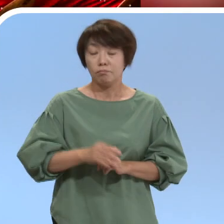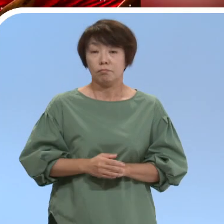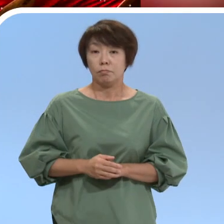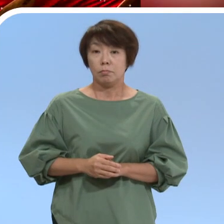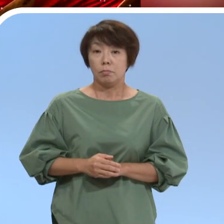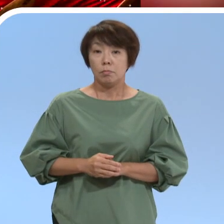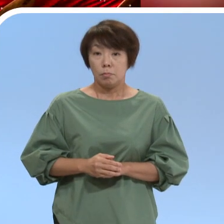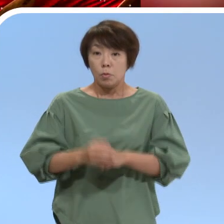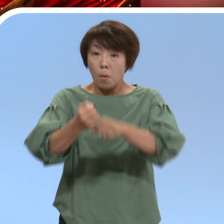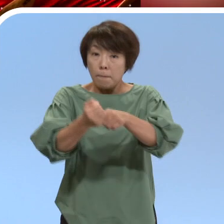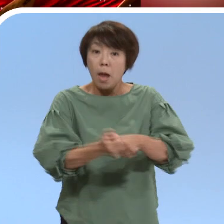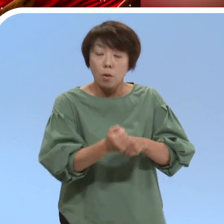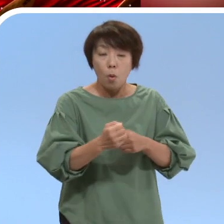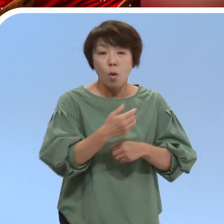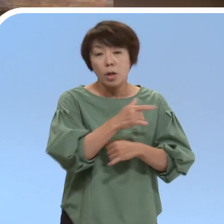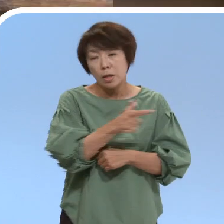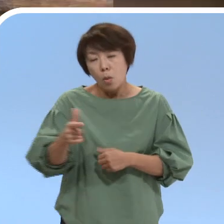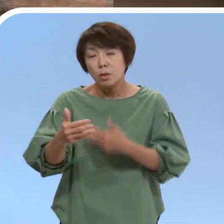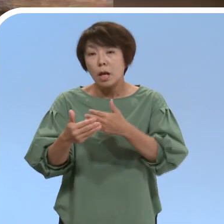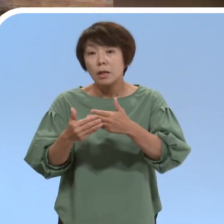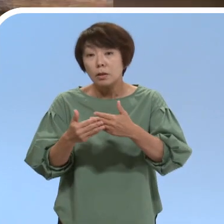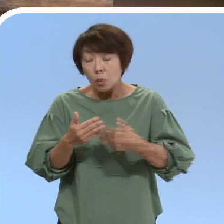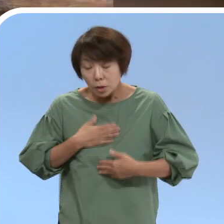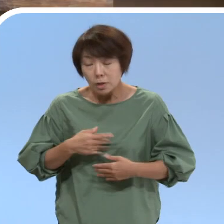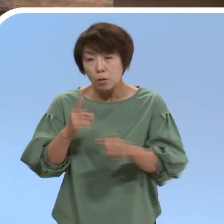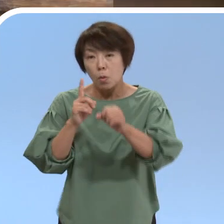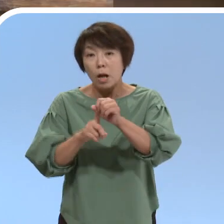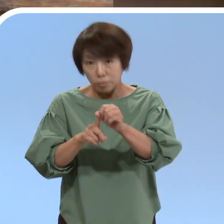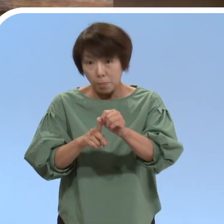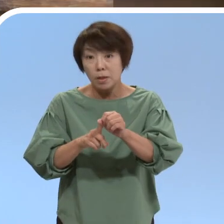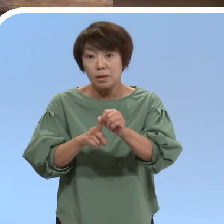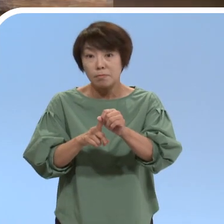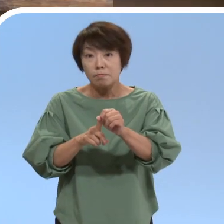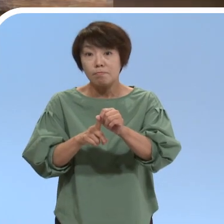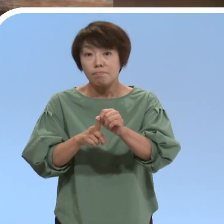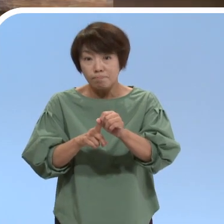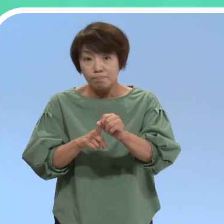されます。そんなペーロンをいろんな人にもっと知ってもらおうと、